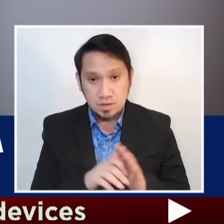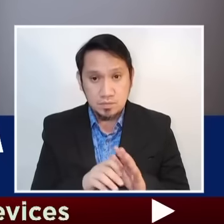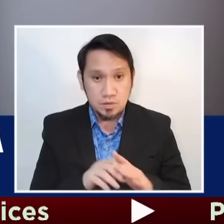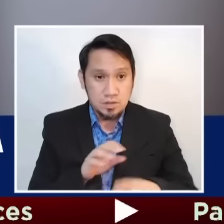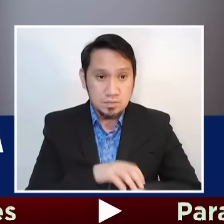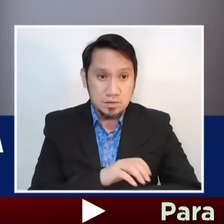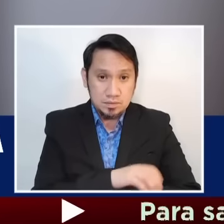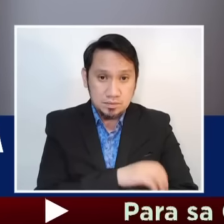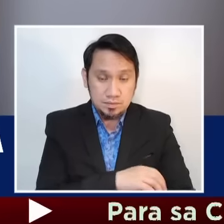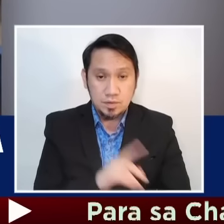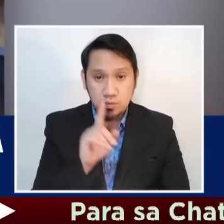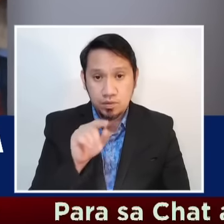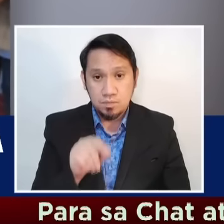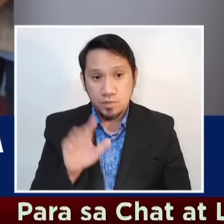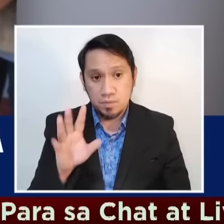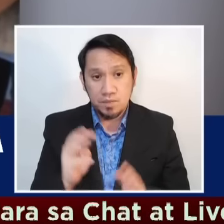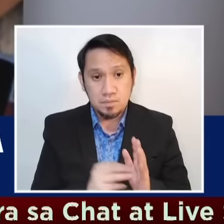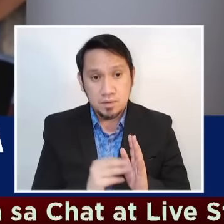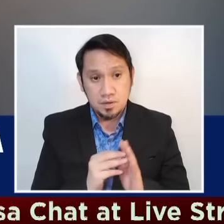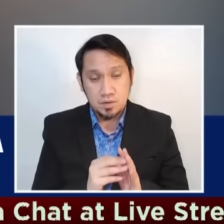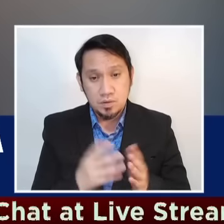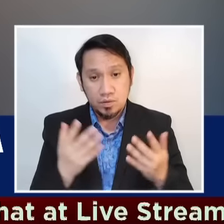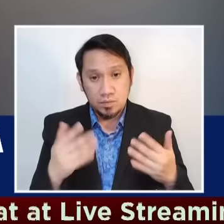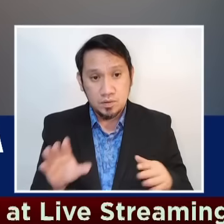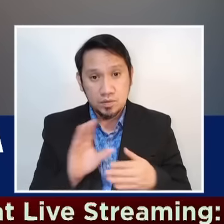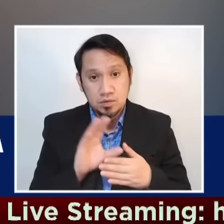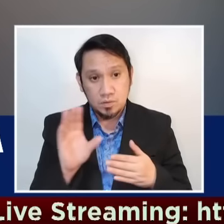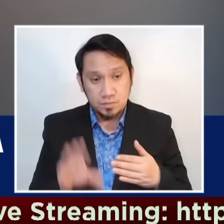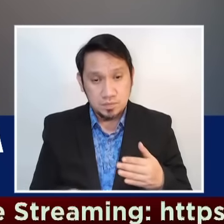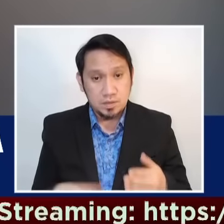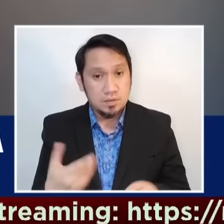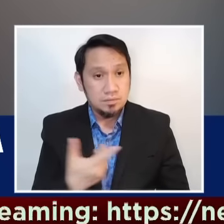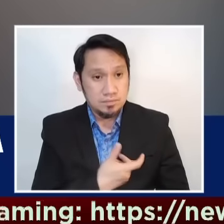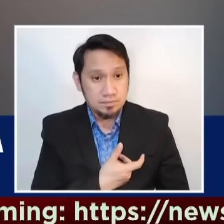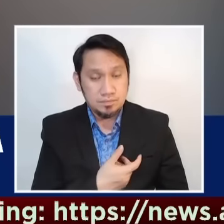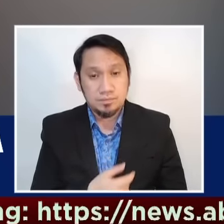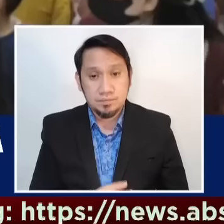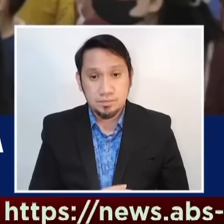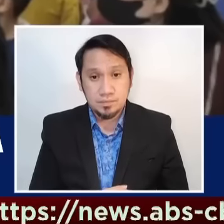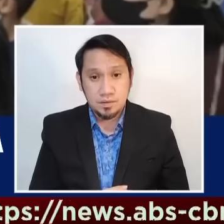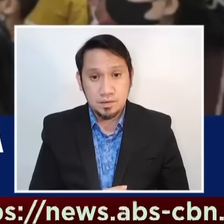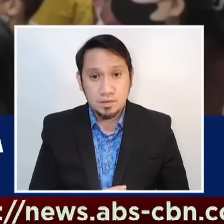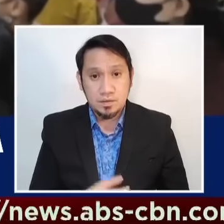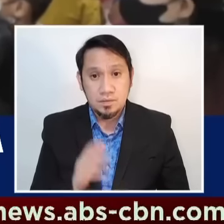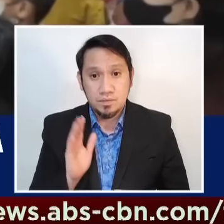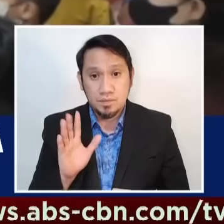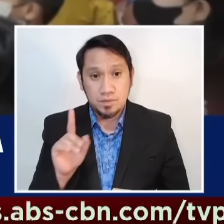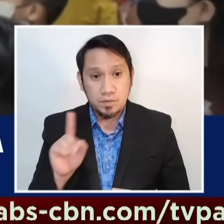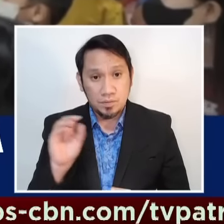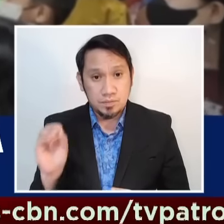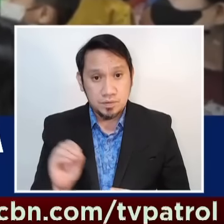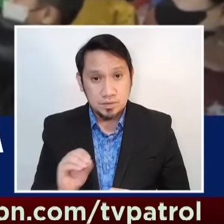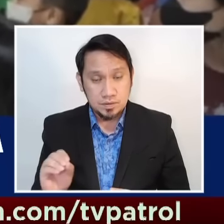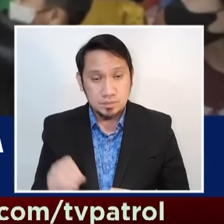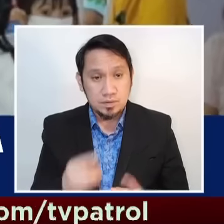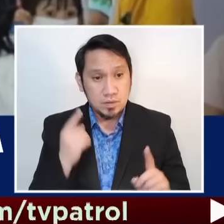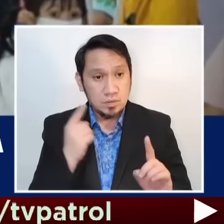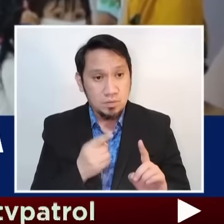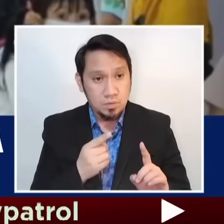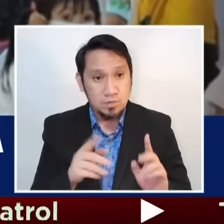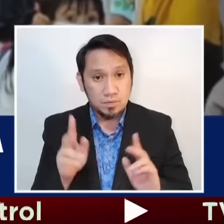Nasa higit 1.5 milyong individual ang fully vaccinated contra COVID sa BARM, nakatumbas pa lang ng 51% ng target